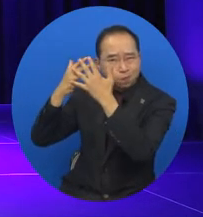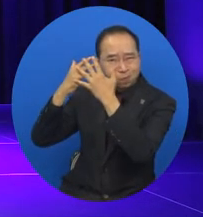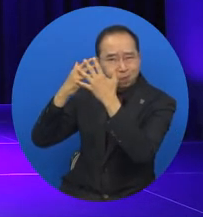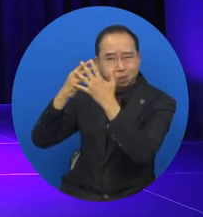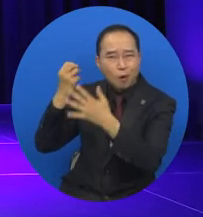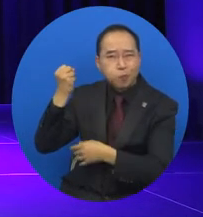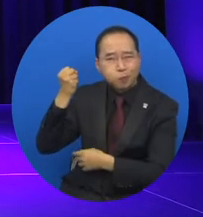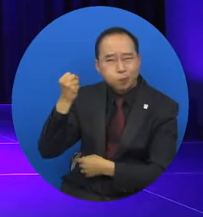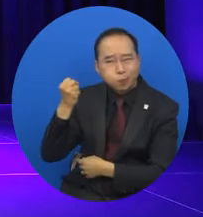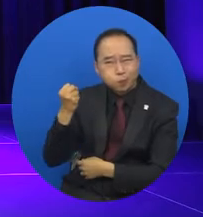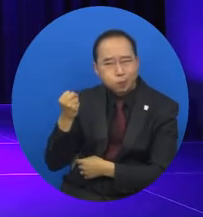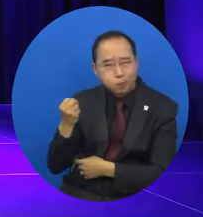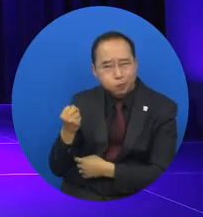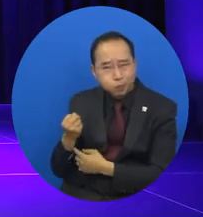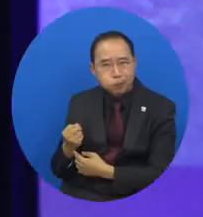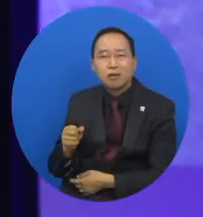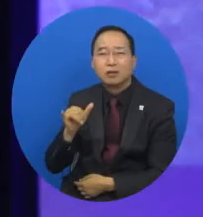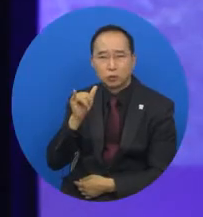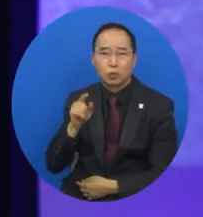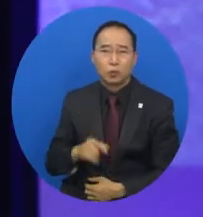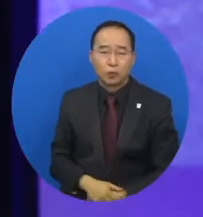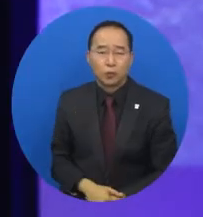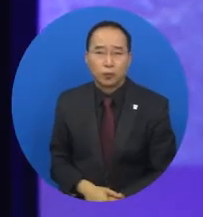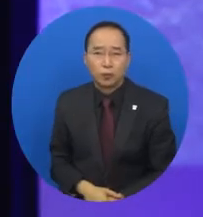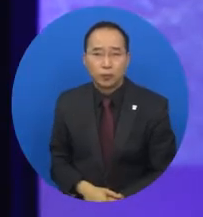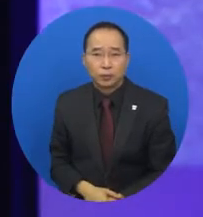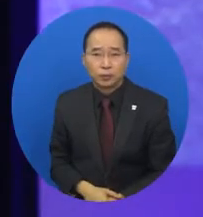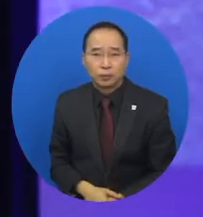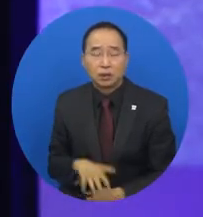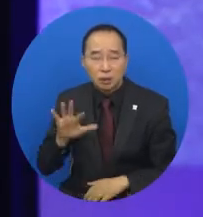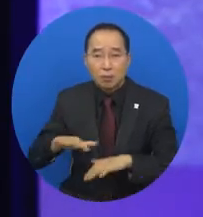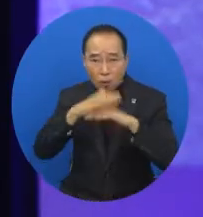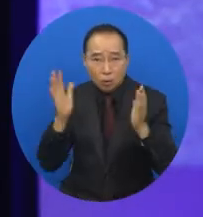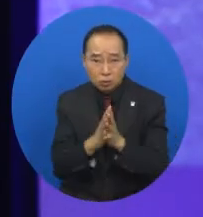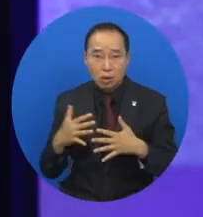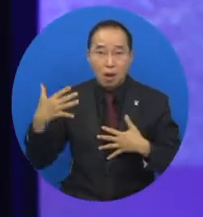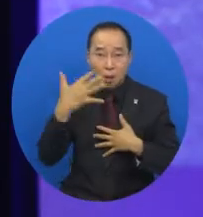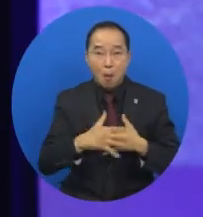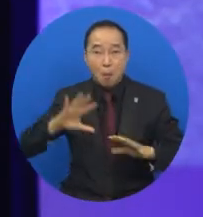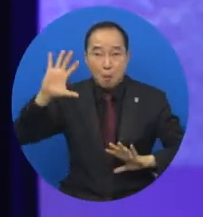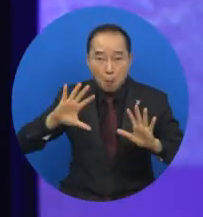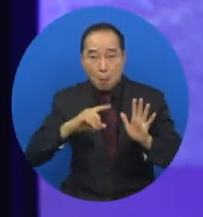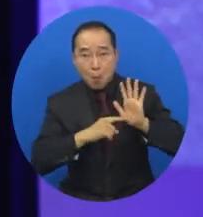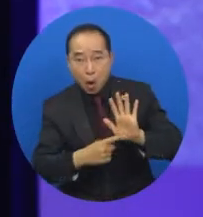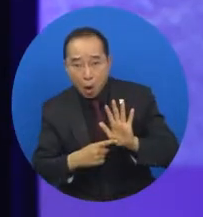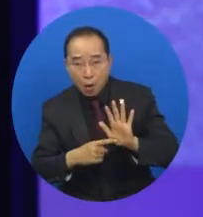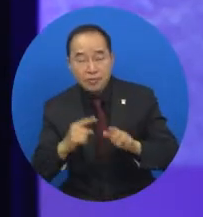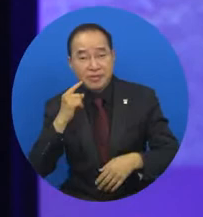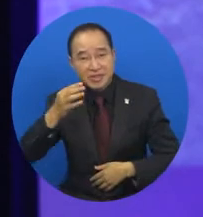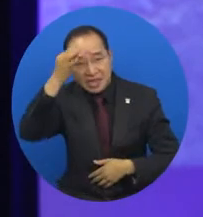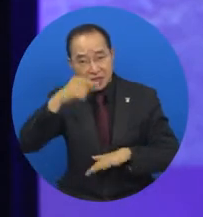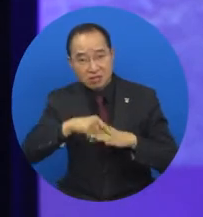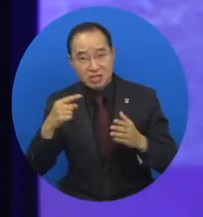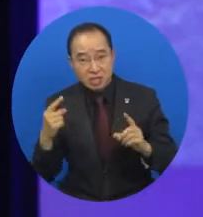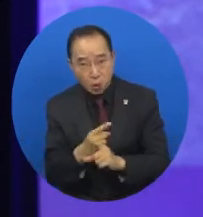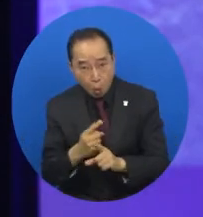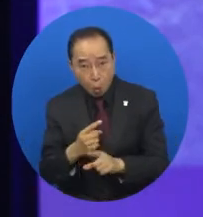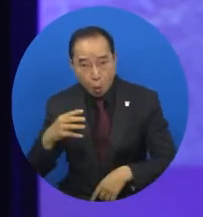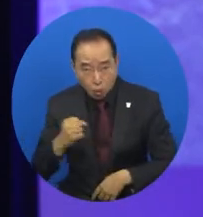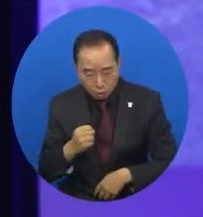받고 경험들을 합니다. 저는 이 모든 표현예술 치료의 과정을 통해서 저